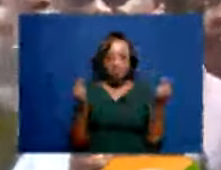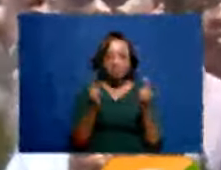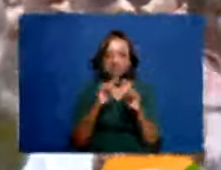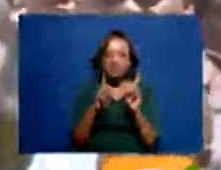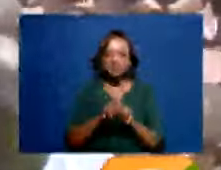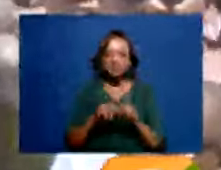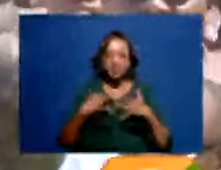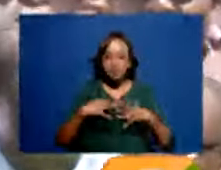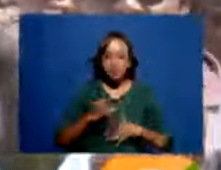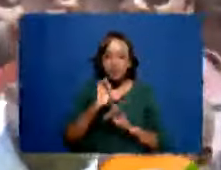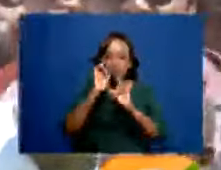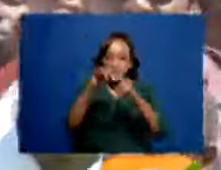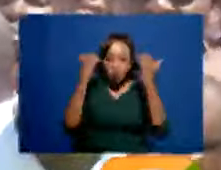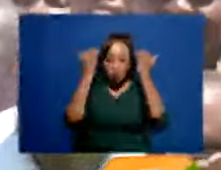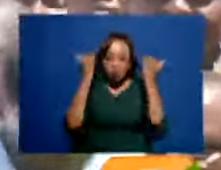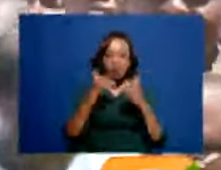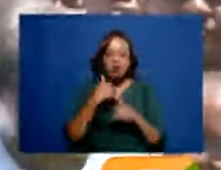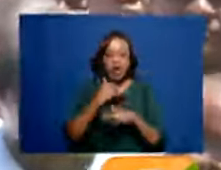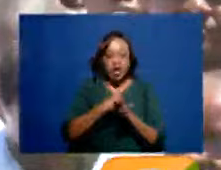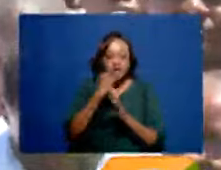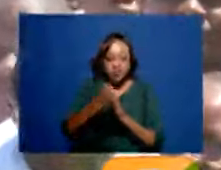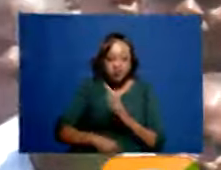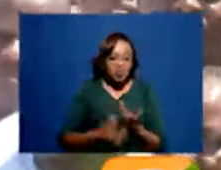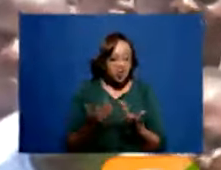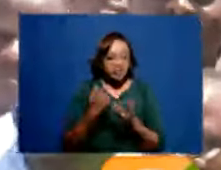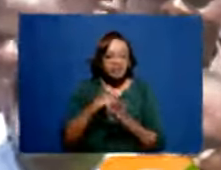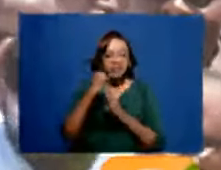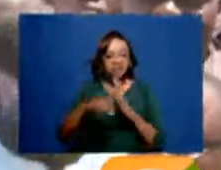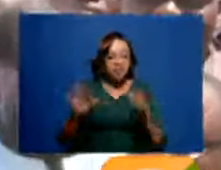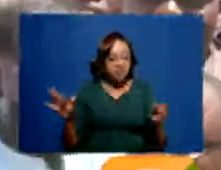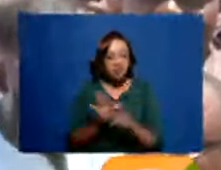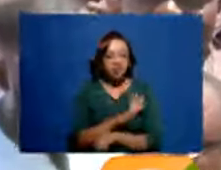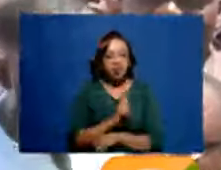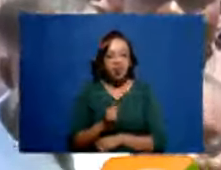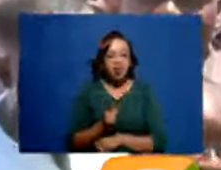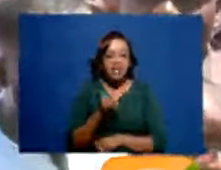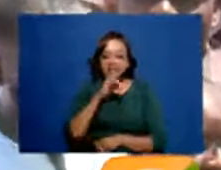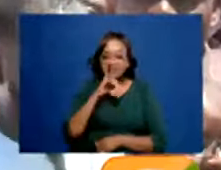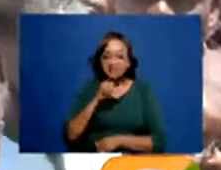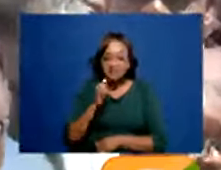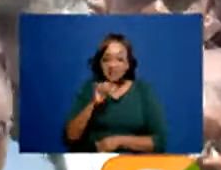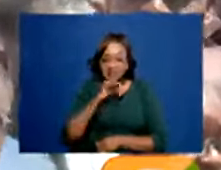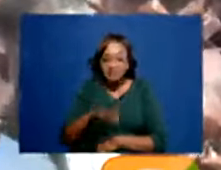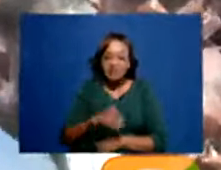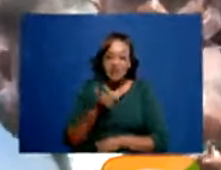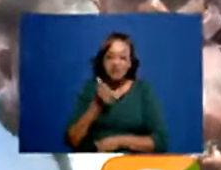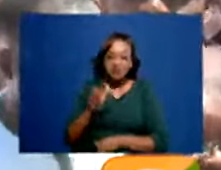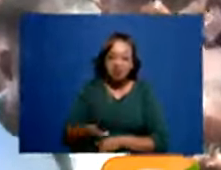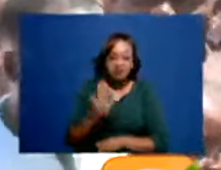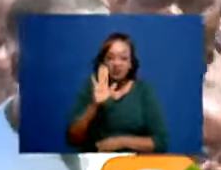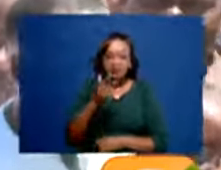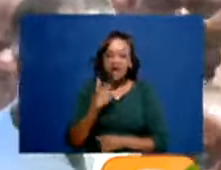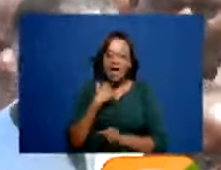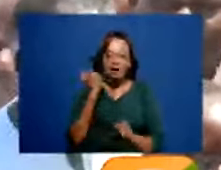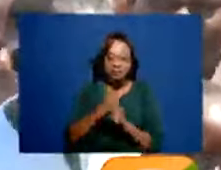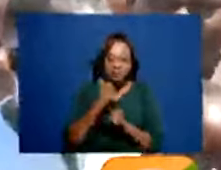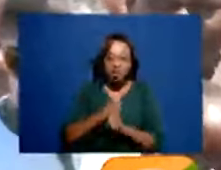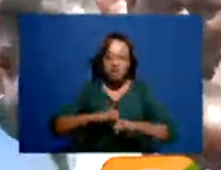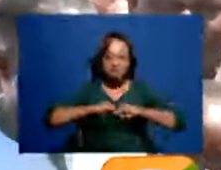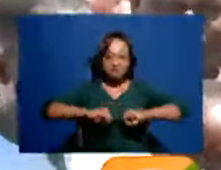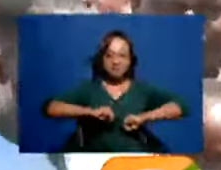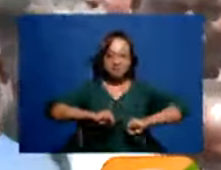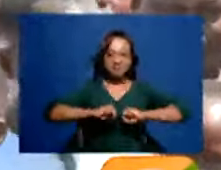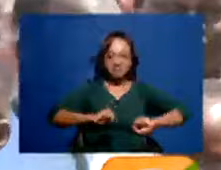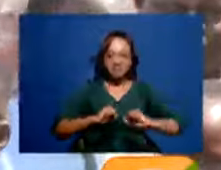kupinga kotini ako na insurance comprehensive. Mtoto yake ako na kazi. Wale hawa watu